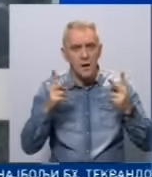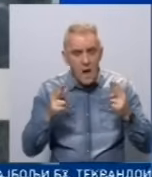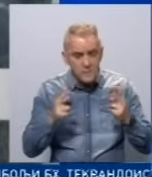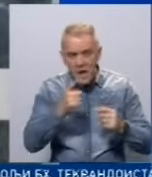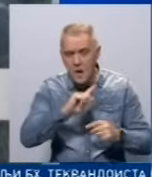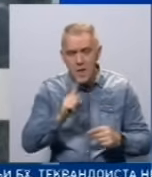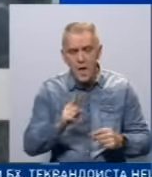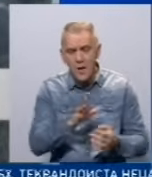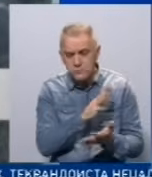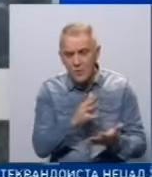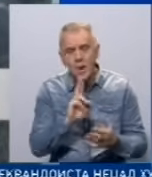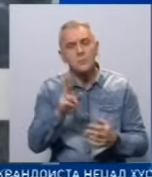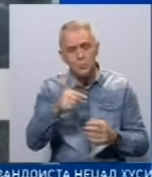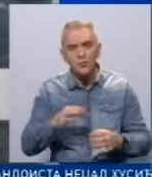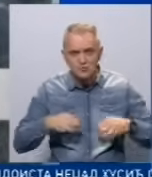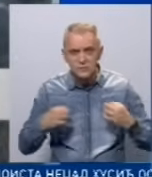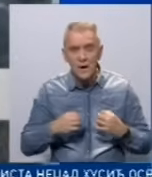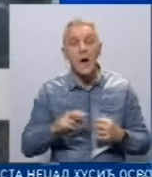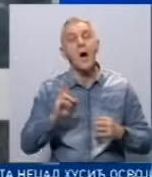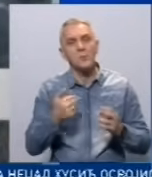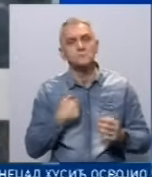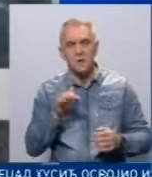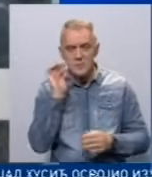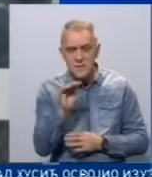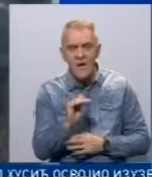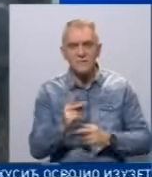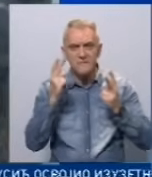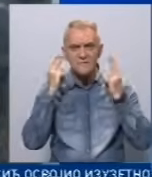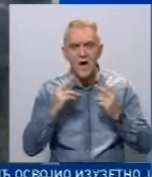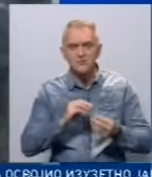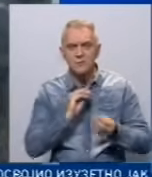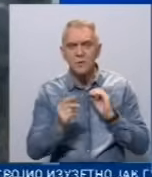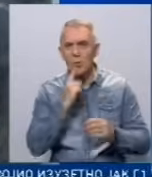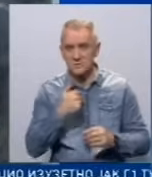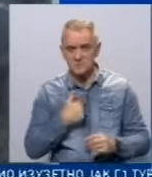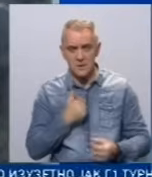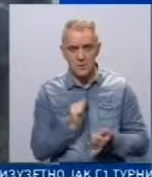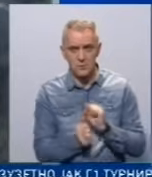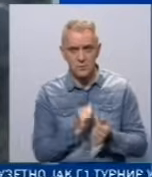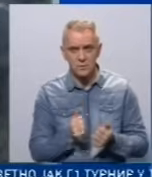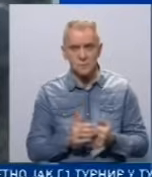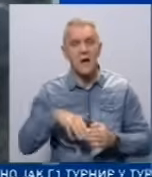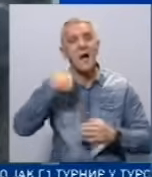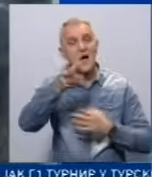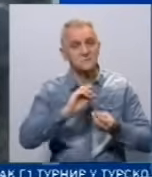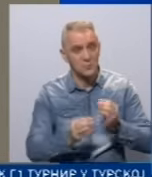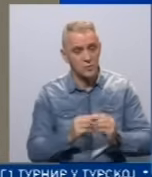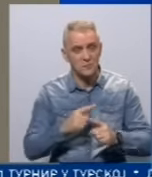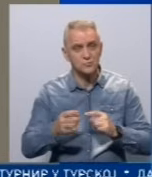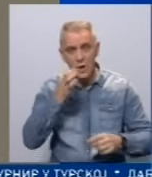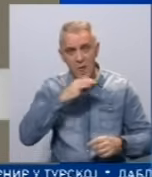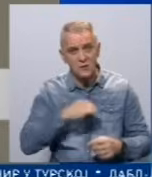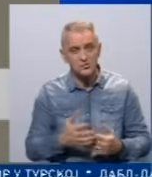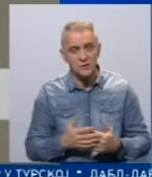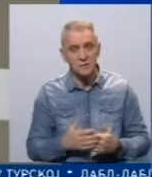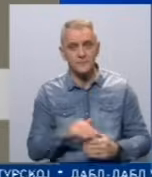izlječiv, ali i da ukažemo na neke goruće probleme s kojima se mi trenutno borimo, a to su kasne posljedice liječenja.